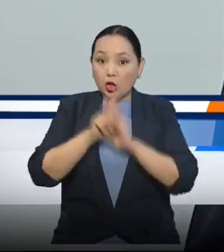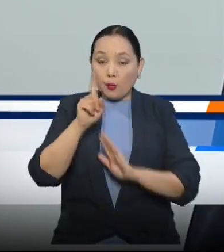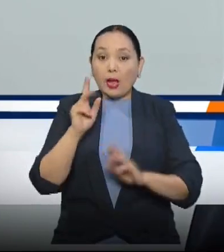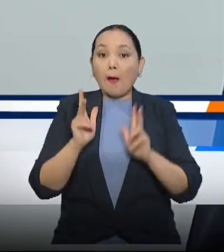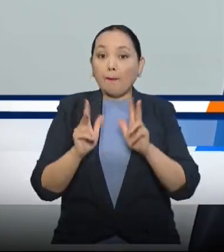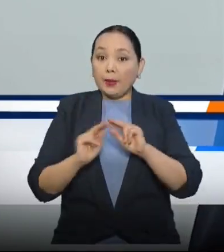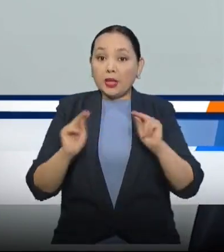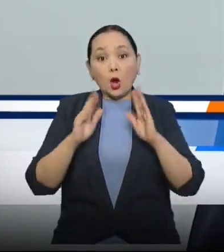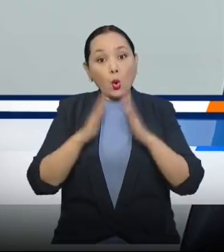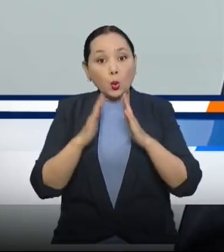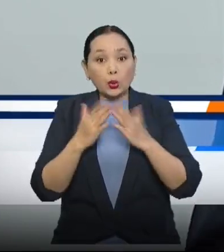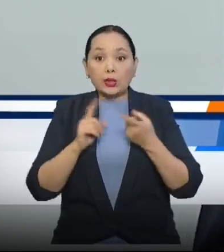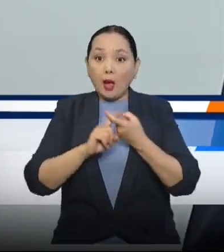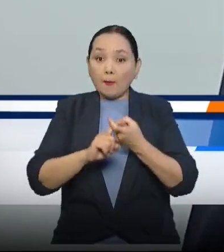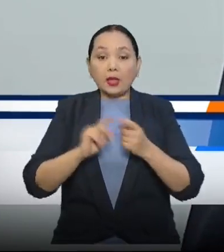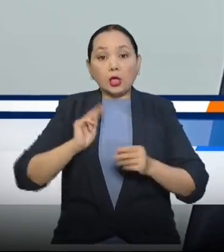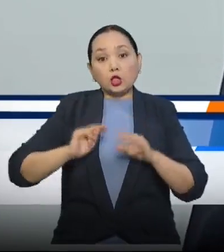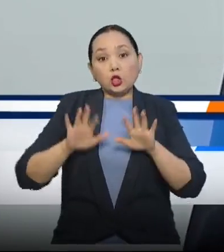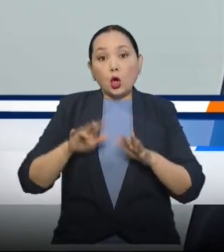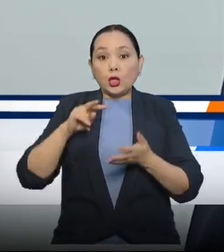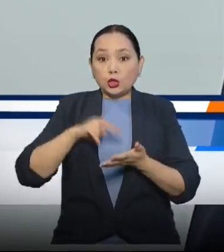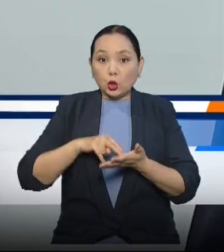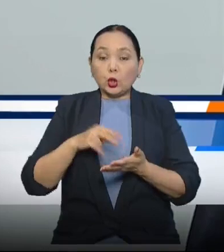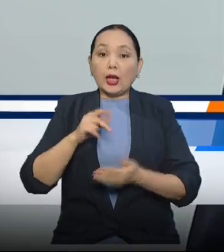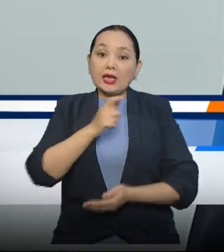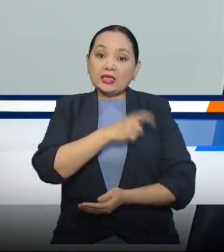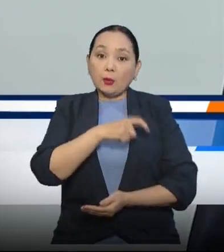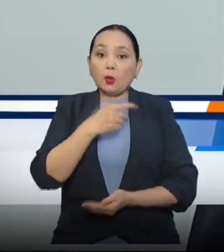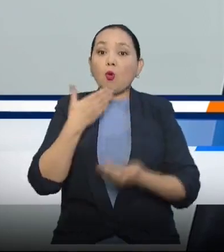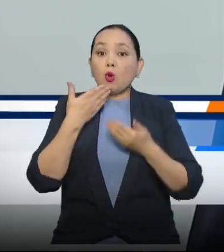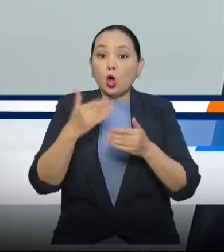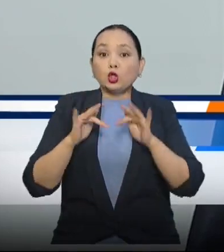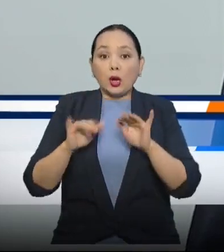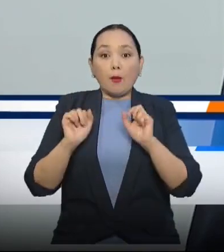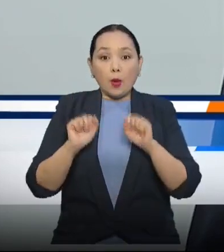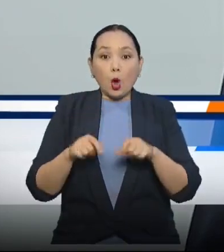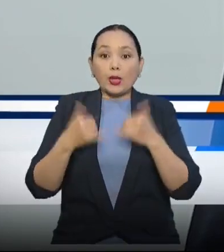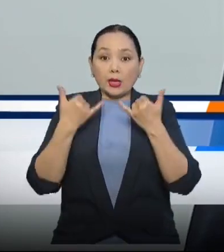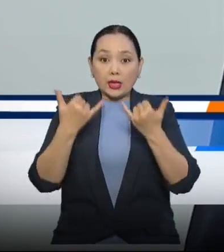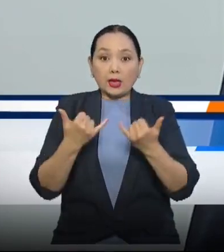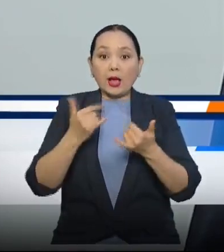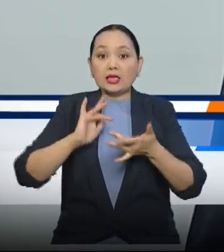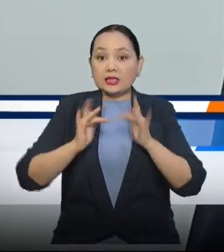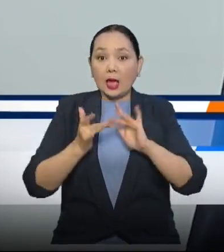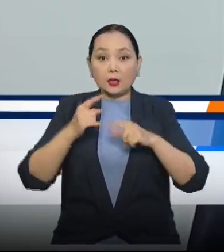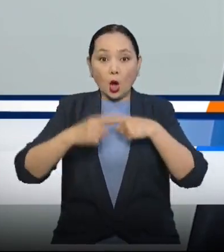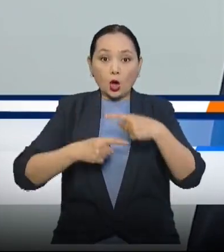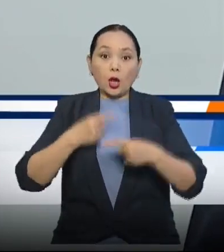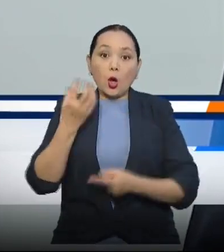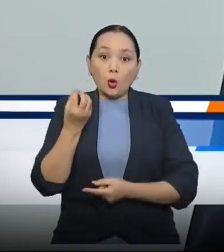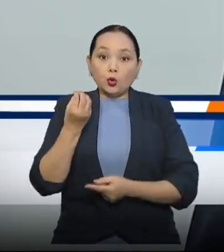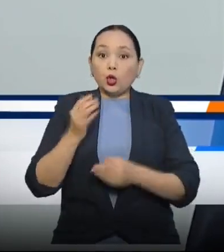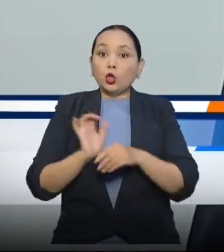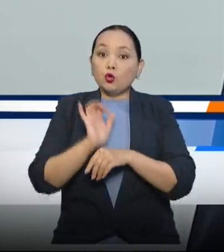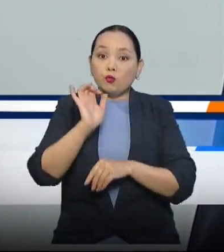bevosita uyidan yoki ishxonasidan turib inspeksiyaga murojaat qilish imkoniyati yaratildi veb-sayt orqali. Bundan tashqari ularga